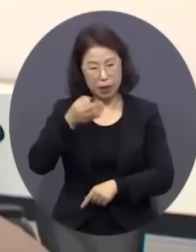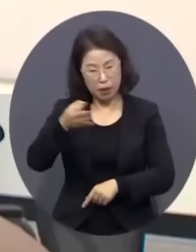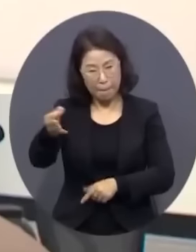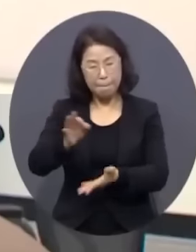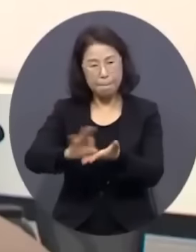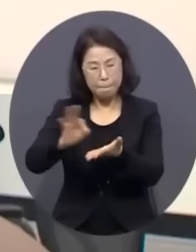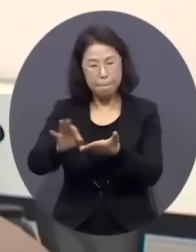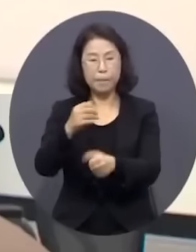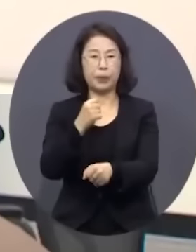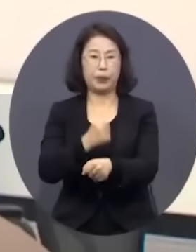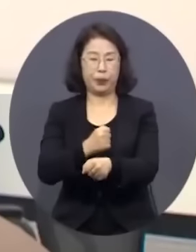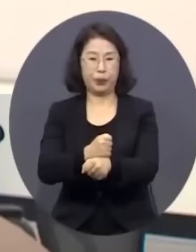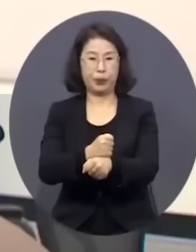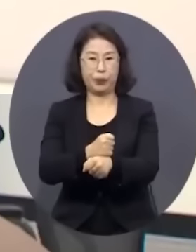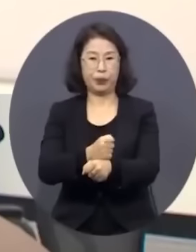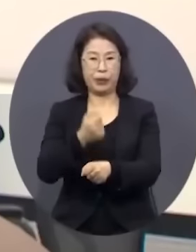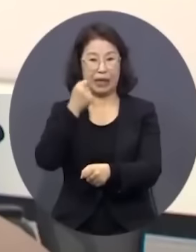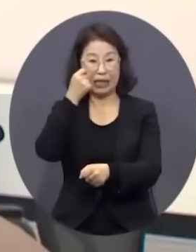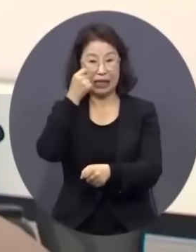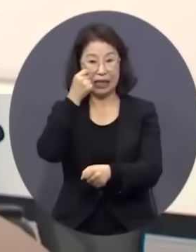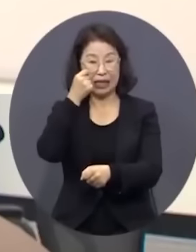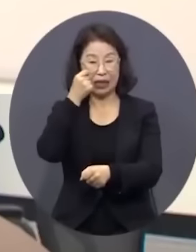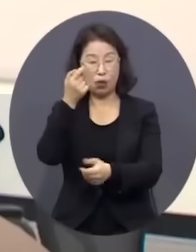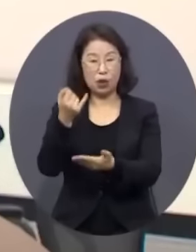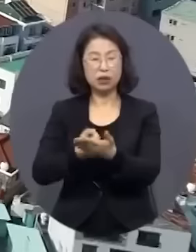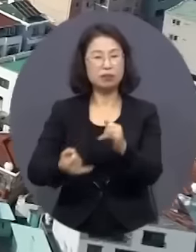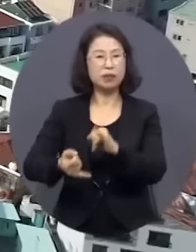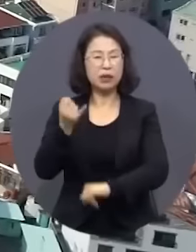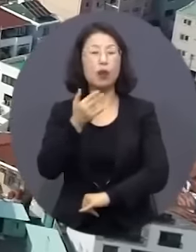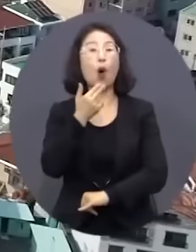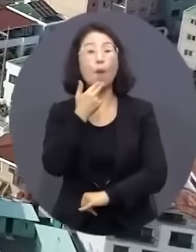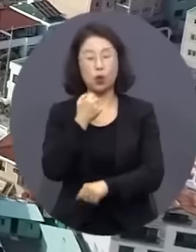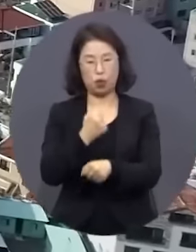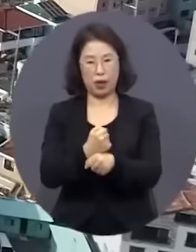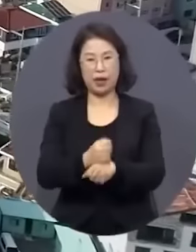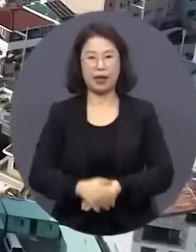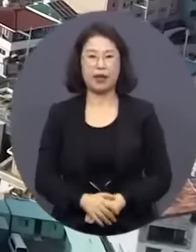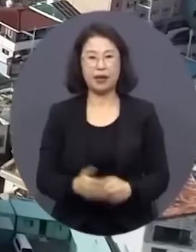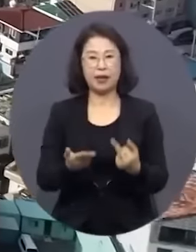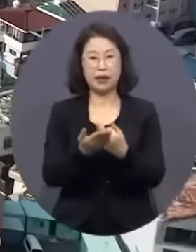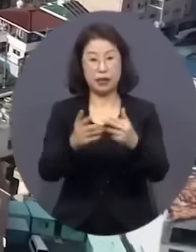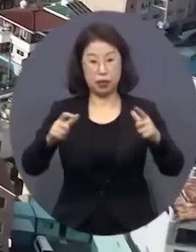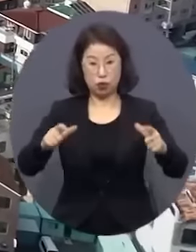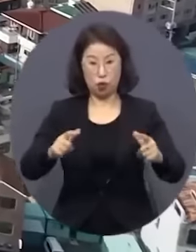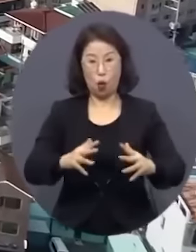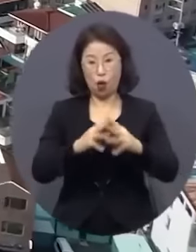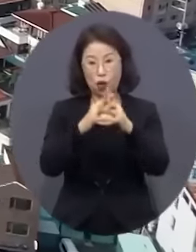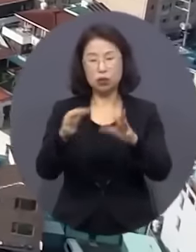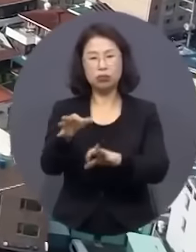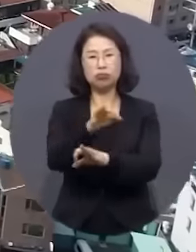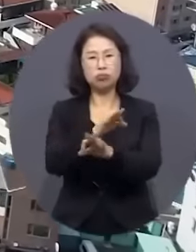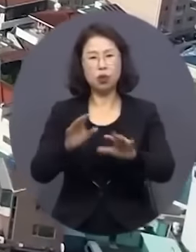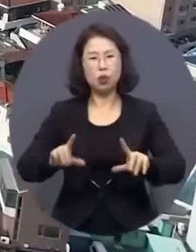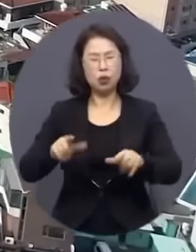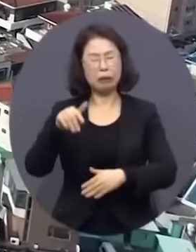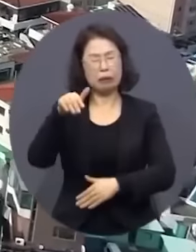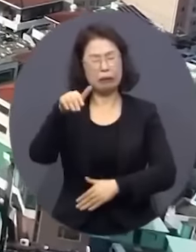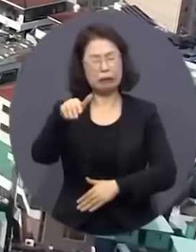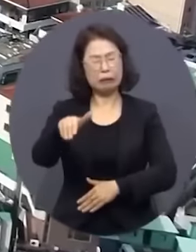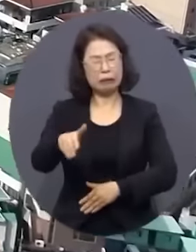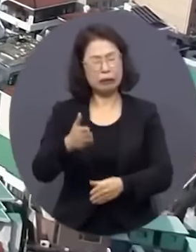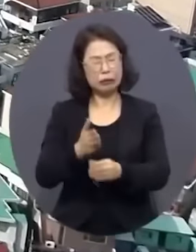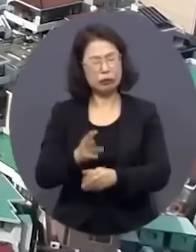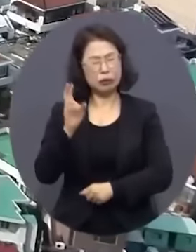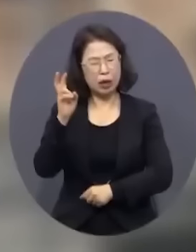해서 체불임금이 발생하지 않도록 하고요. 제주 지역 건설 경기 전망이 올해도 여전히 밝지 않을